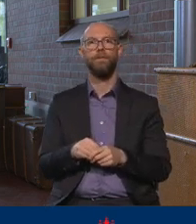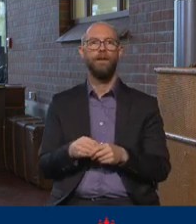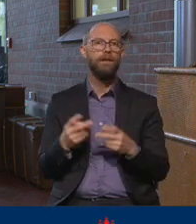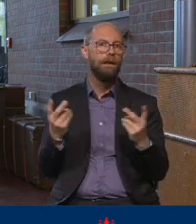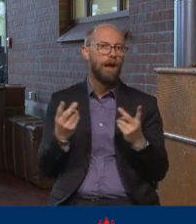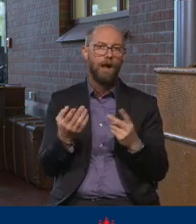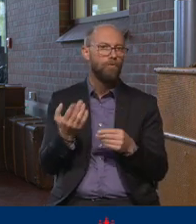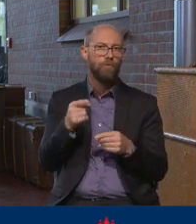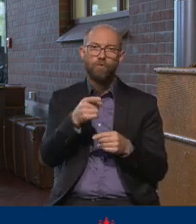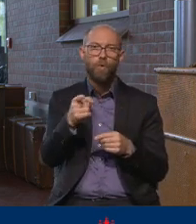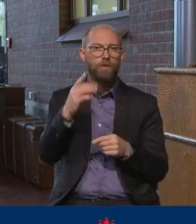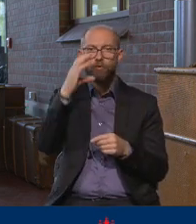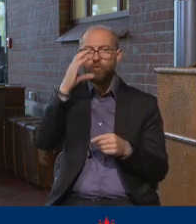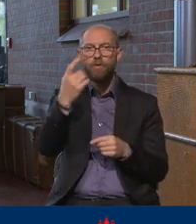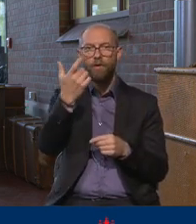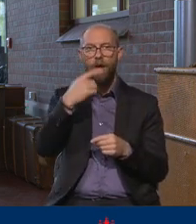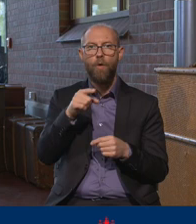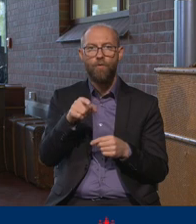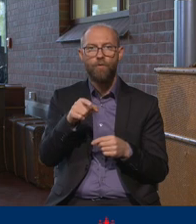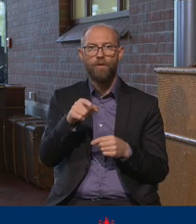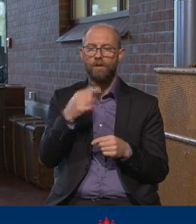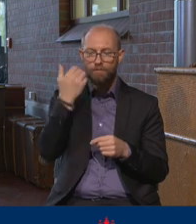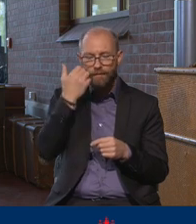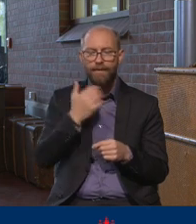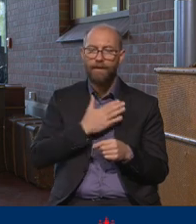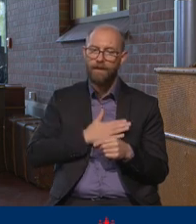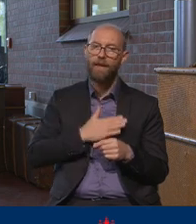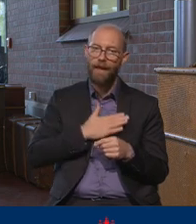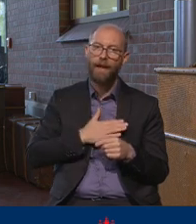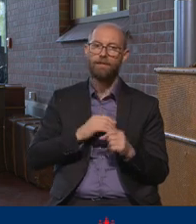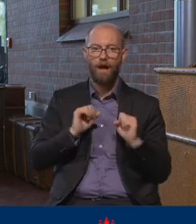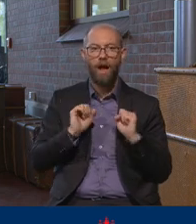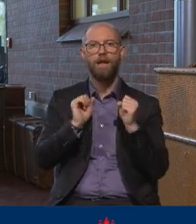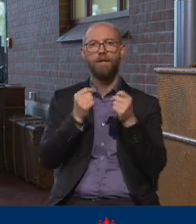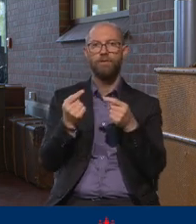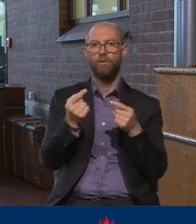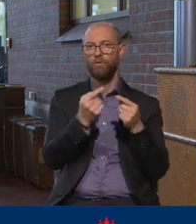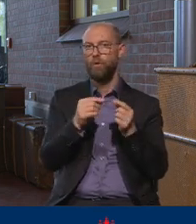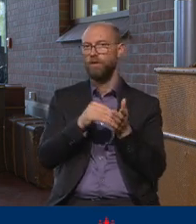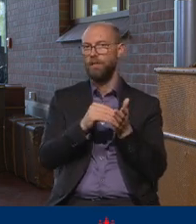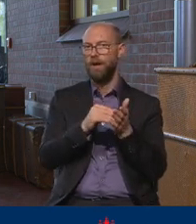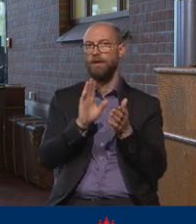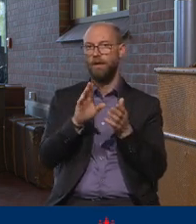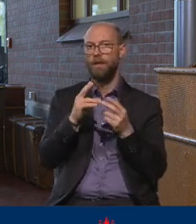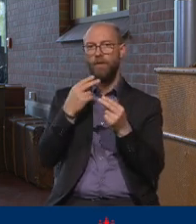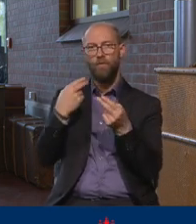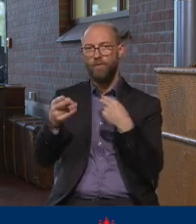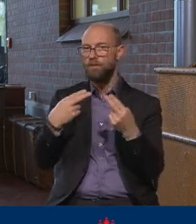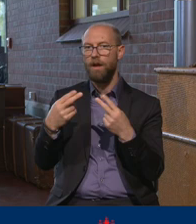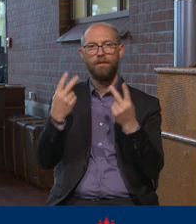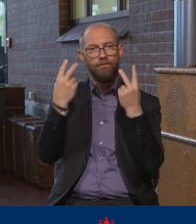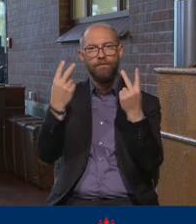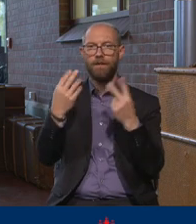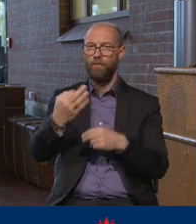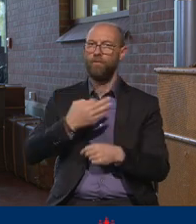sie uns zuschauen und zuhören beteiligen sie sich gerne an der diskussion ihre rückmeldung ist uns sehr